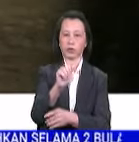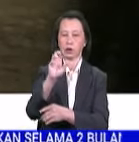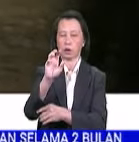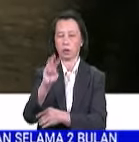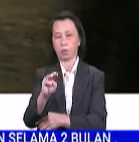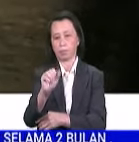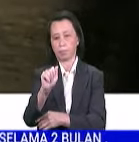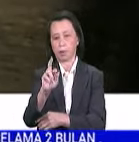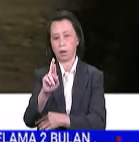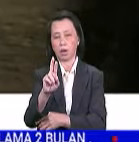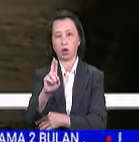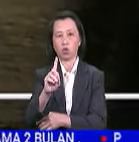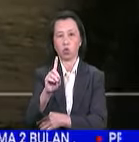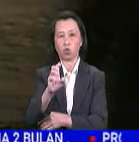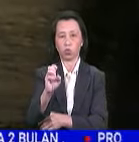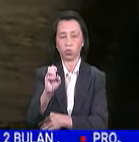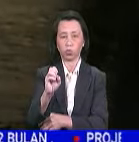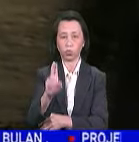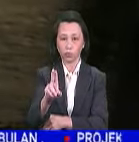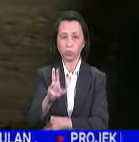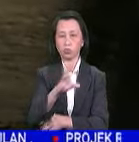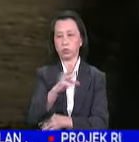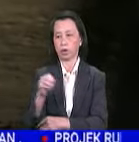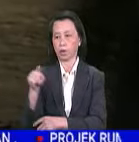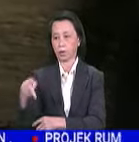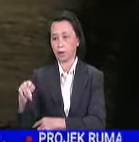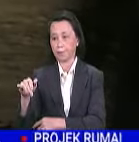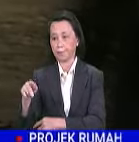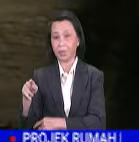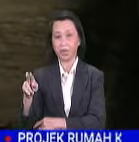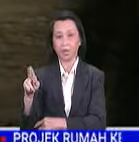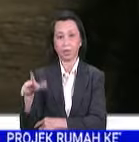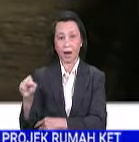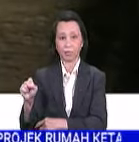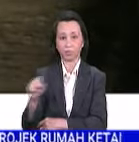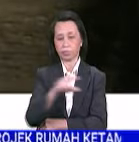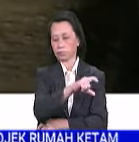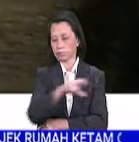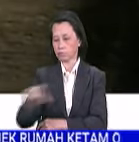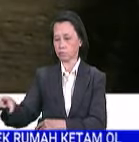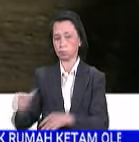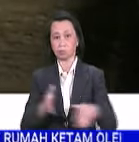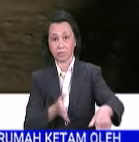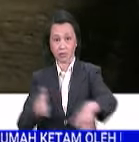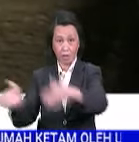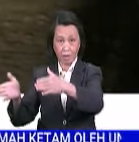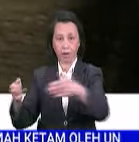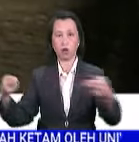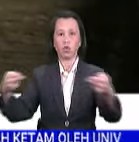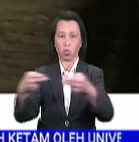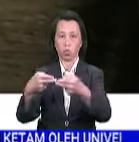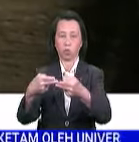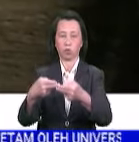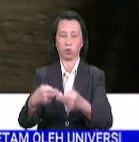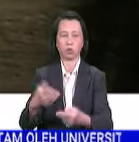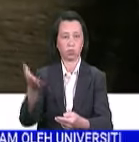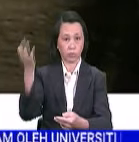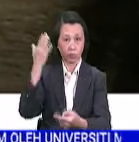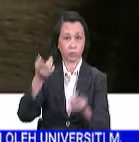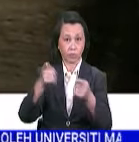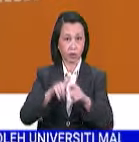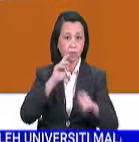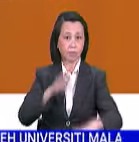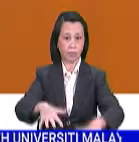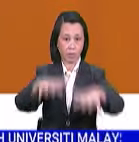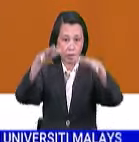utara Sabah yang telah mengalami bencana fenomena alam iaitu banjir sejak 2 Januari lalu. Dan di Kota Marudu